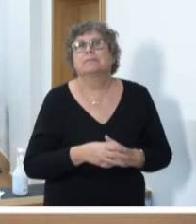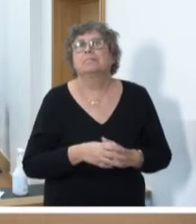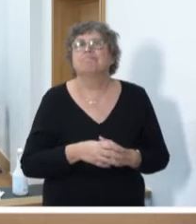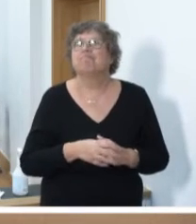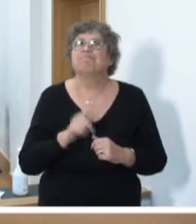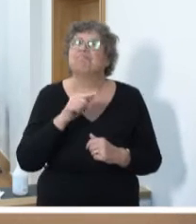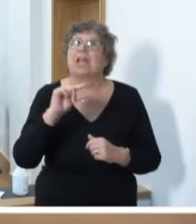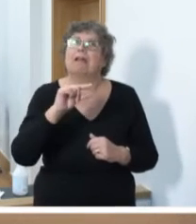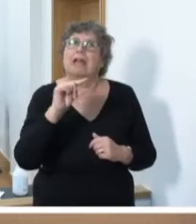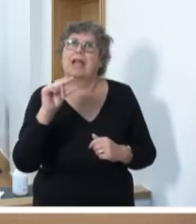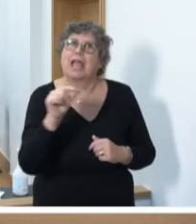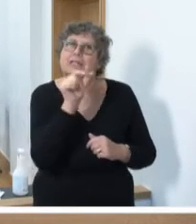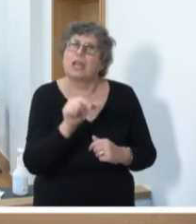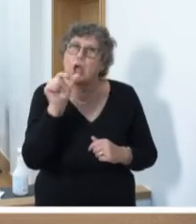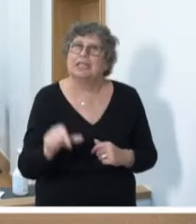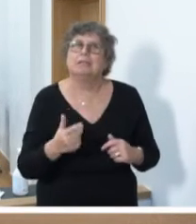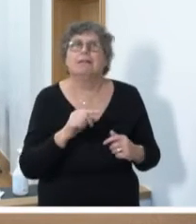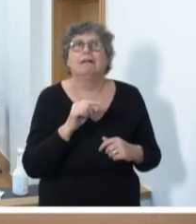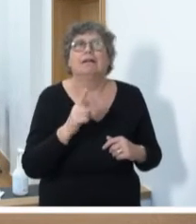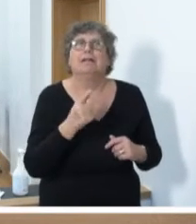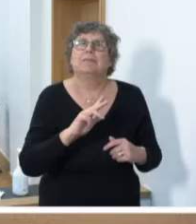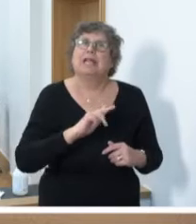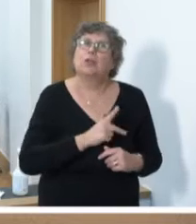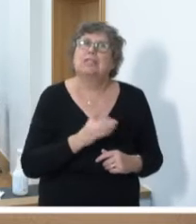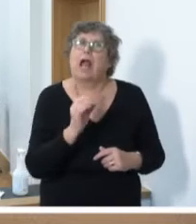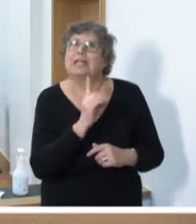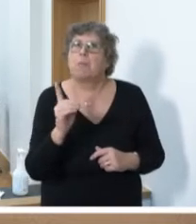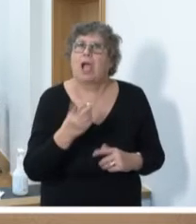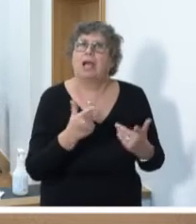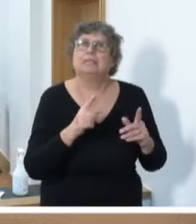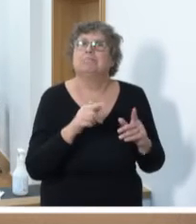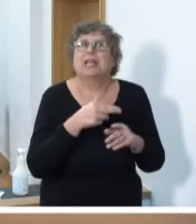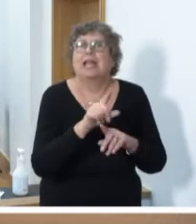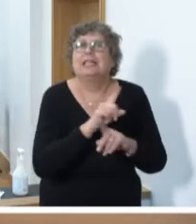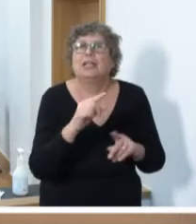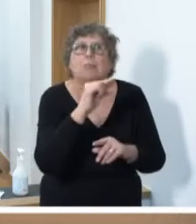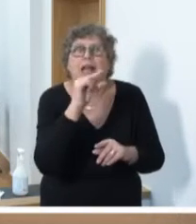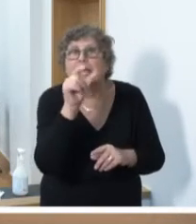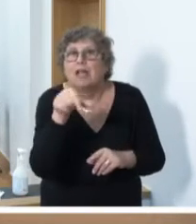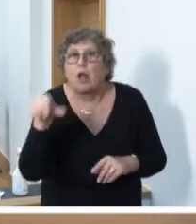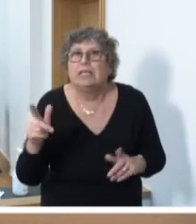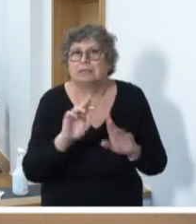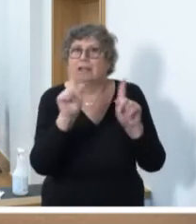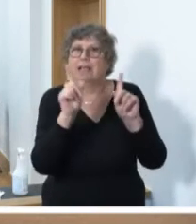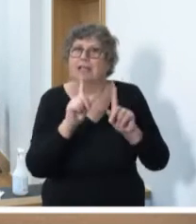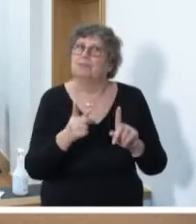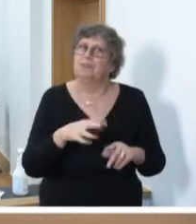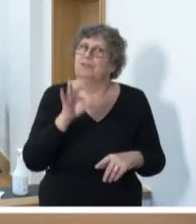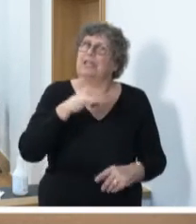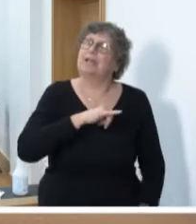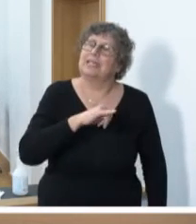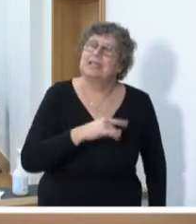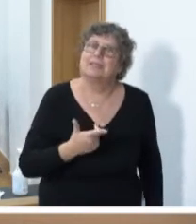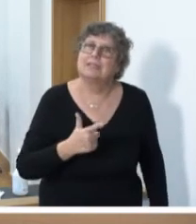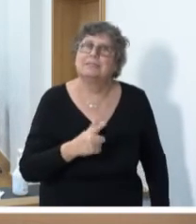dass die kleinen Leute, dass es den Sozialdemokraten ja gar nicht um die kleinen Leute geht. Das fand ich durchaus interessant.